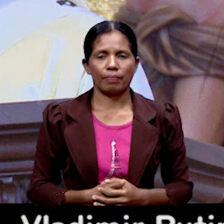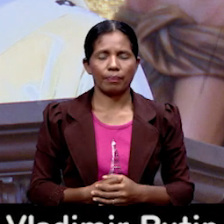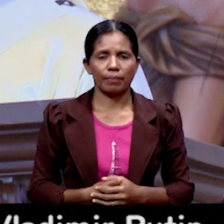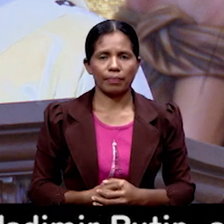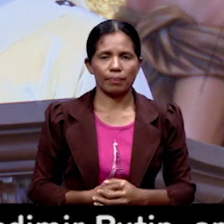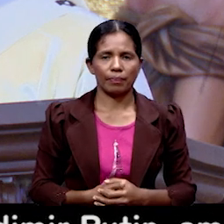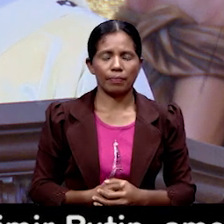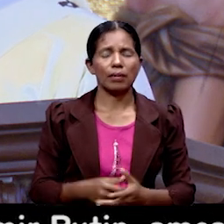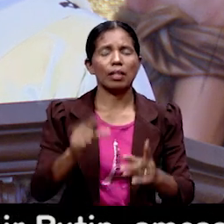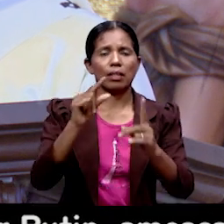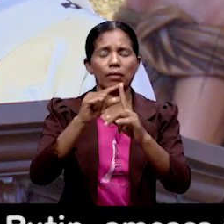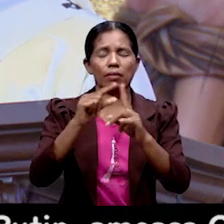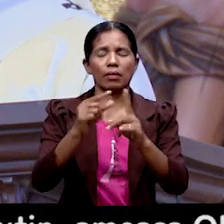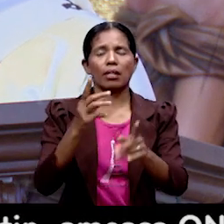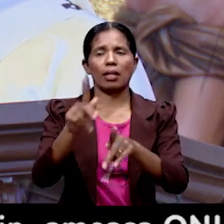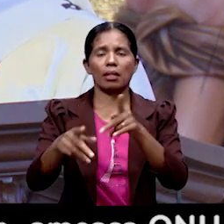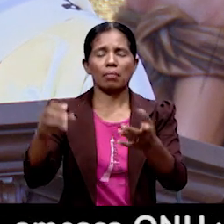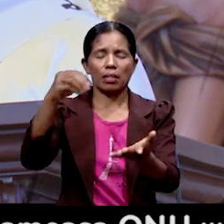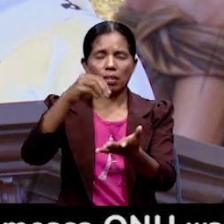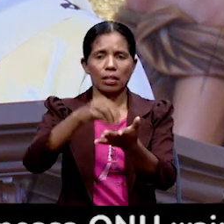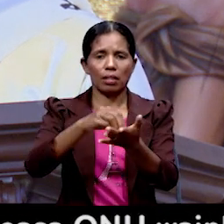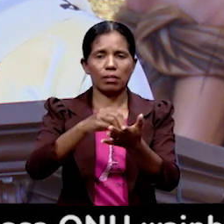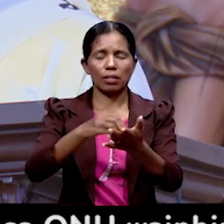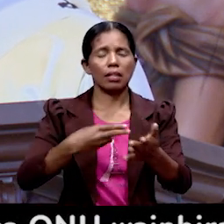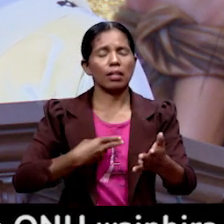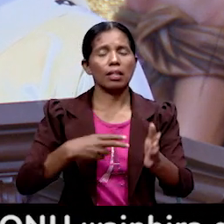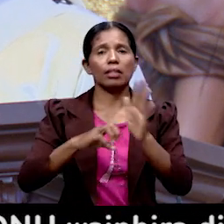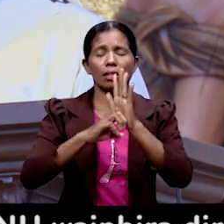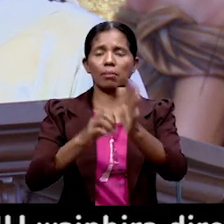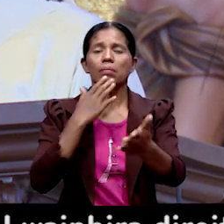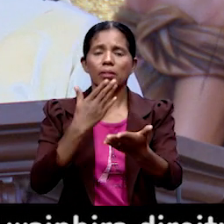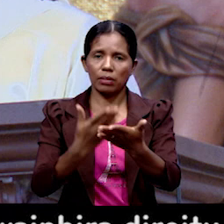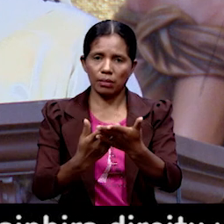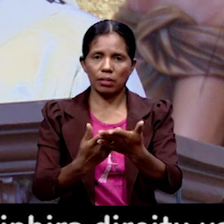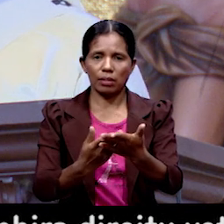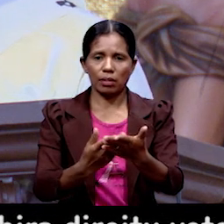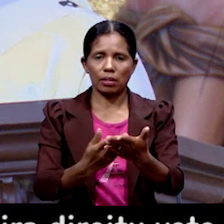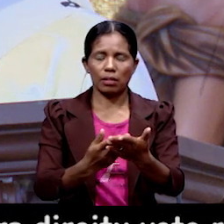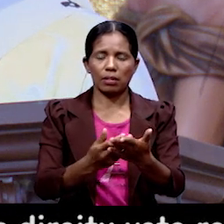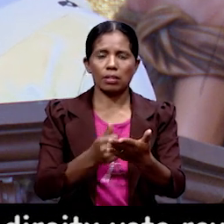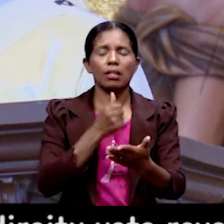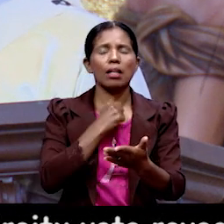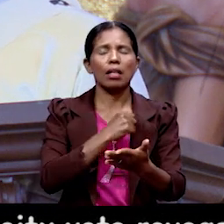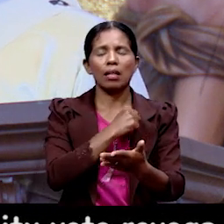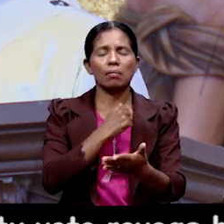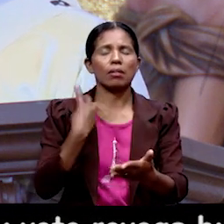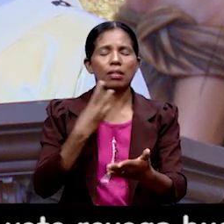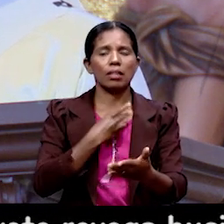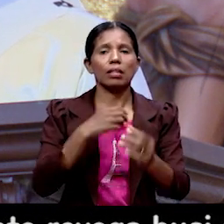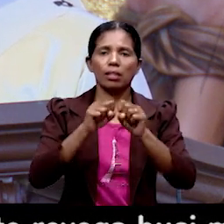fuan é mais sublinha em minha caráter, bota ida mak serdehan. Amo italakun aman dia